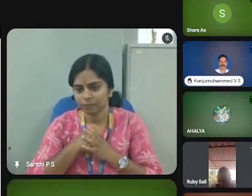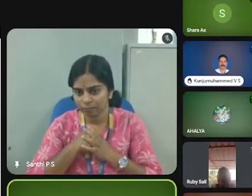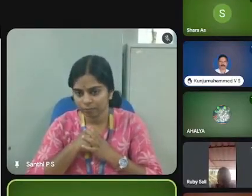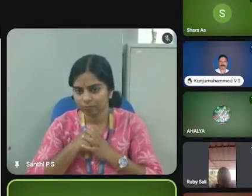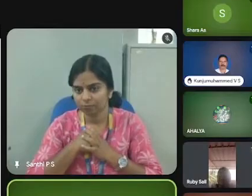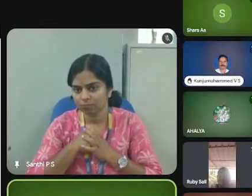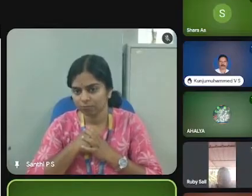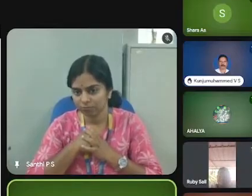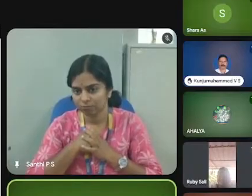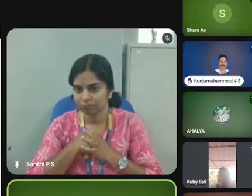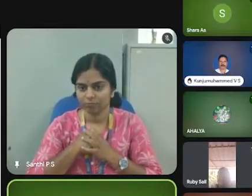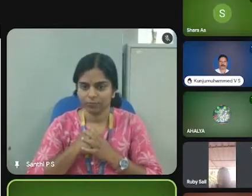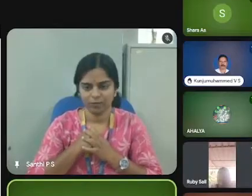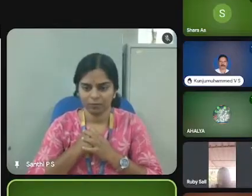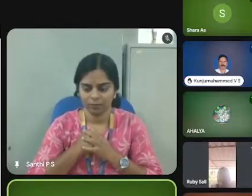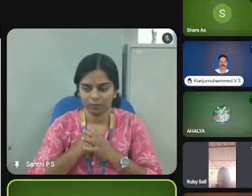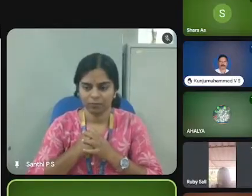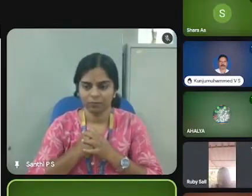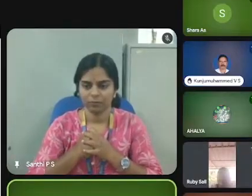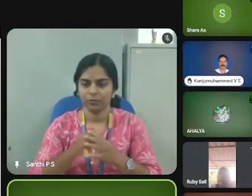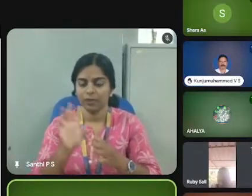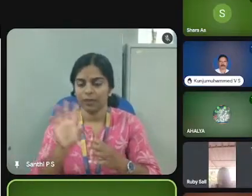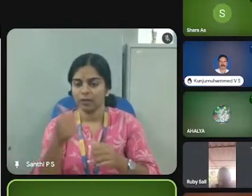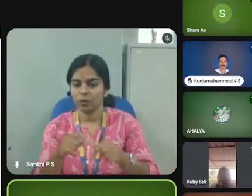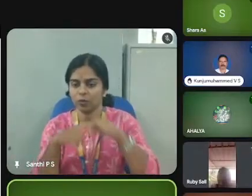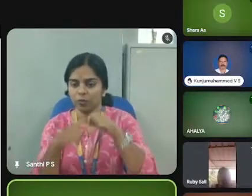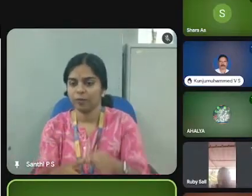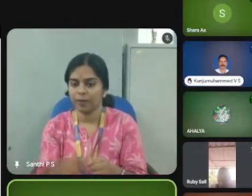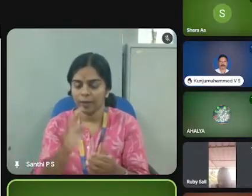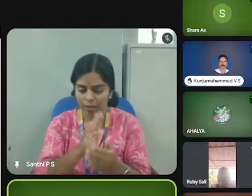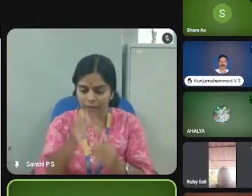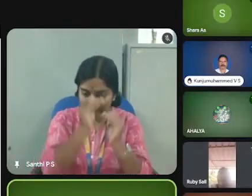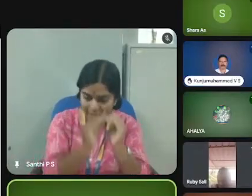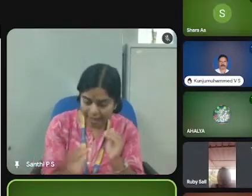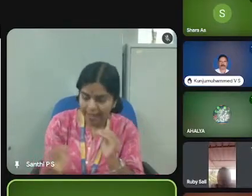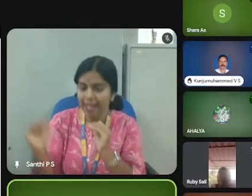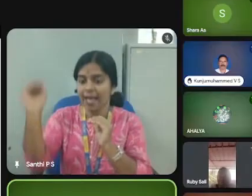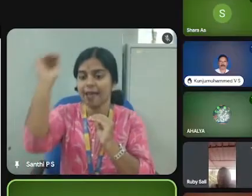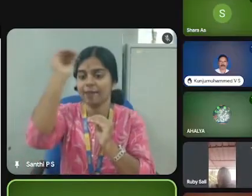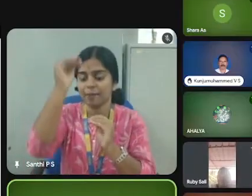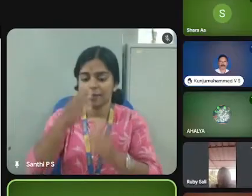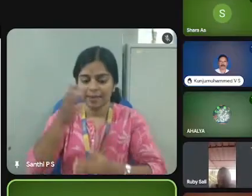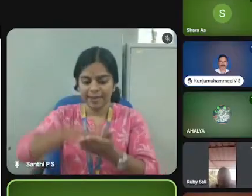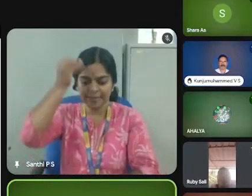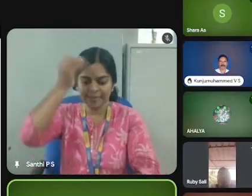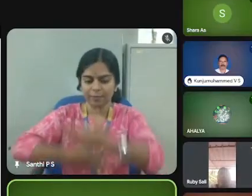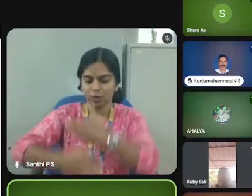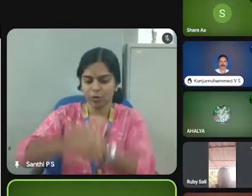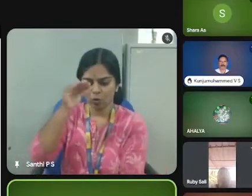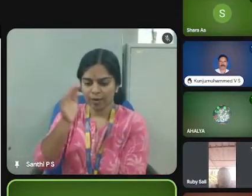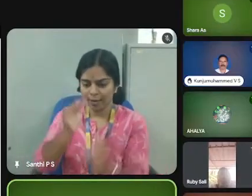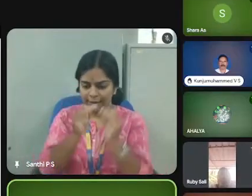അതോടൊപ്പം ഒരു ചോദ്യം കൂടെ വന്നിട്ടുണ്ട്. അതായത് അവർ ഹയർ എഡ്യൂക്കേഷൻ കണ്ടിന്യൂ ചെയ്യുമ്പോൾ നേരിടുന്ന പ്രധാന വെല്ലുവിളികൾ എന്തൊക്കെയാണെന്നും